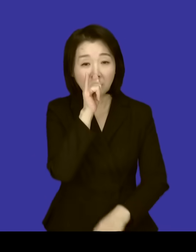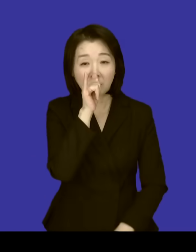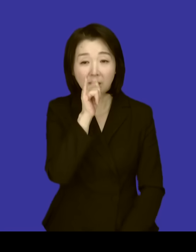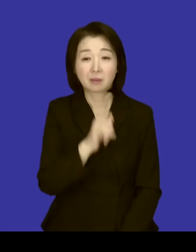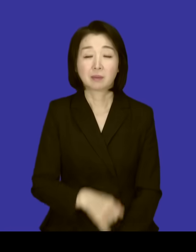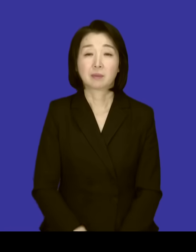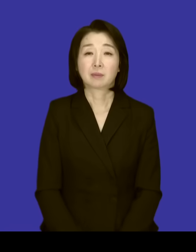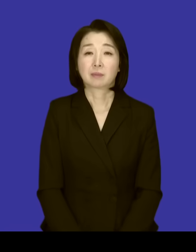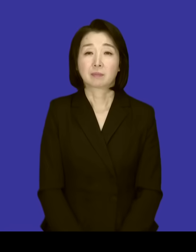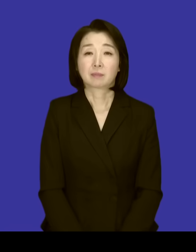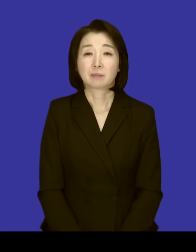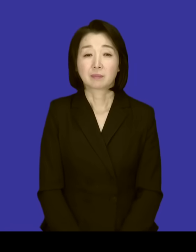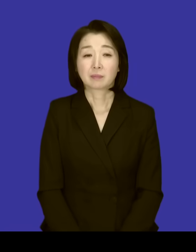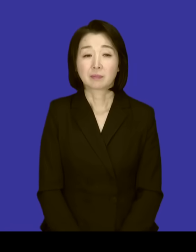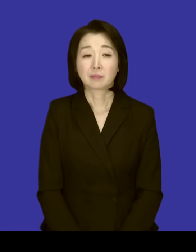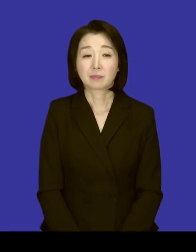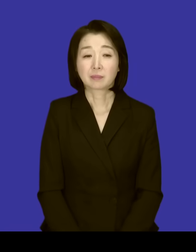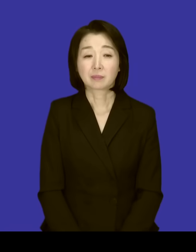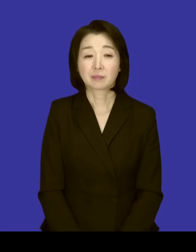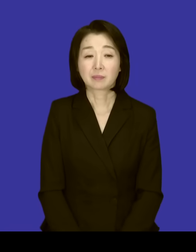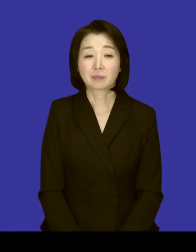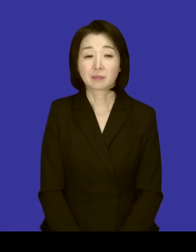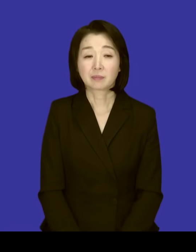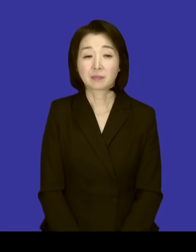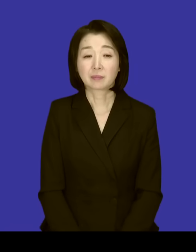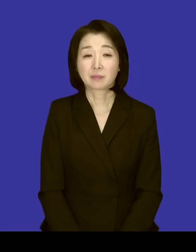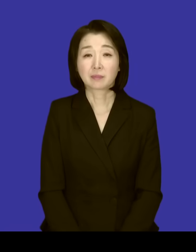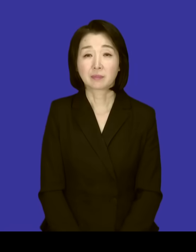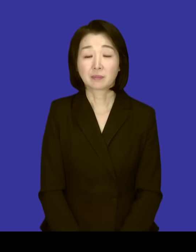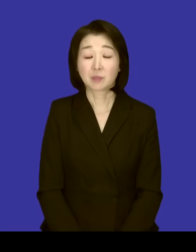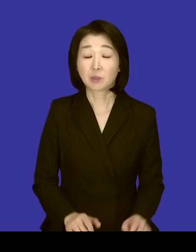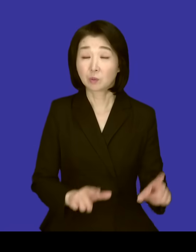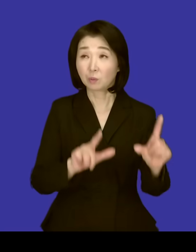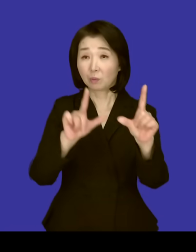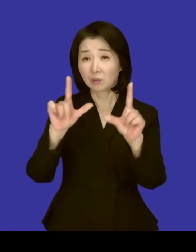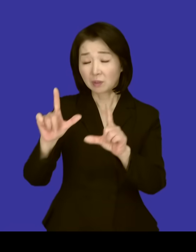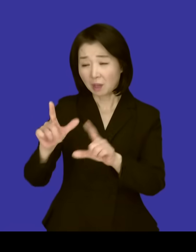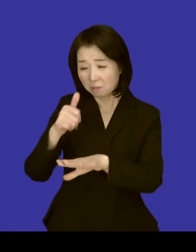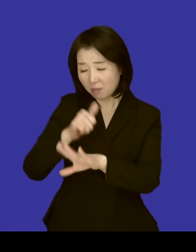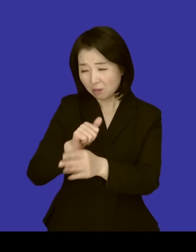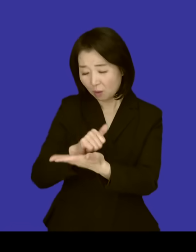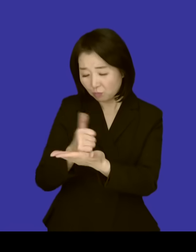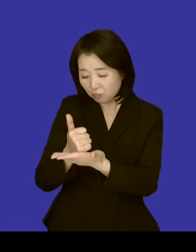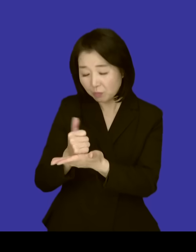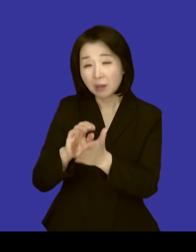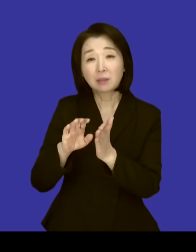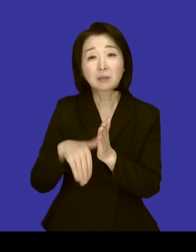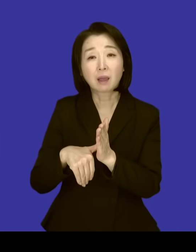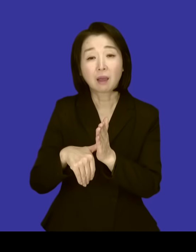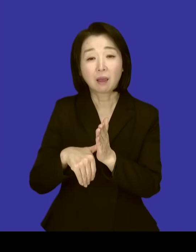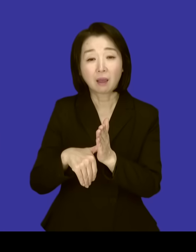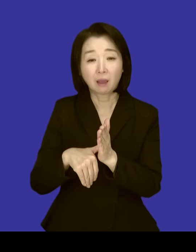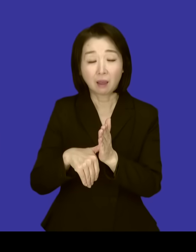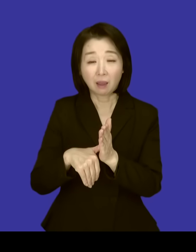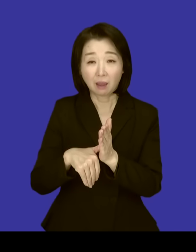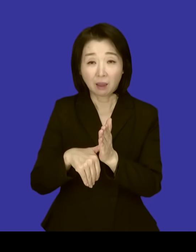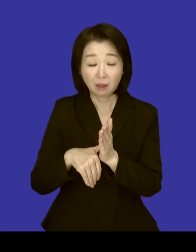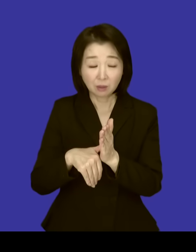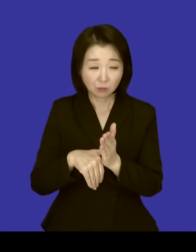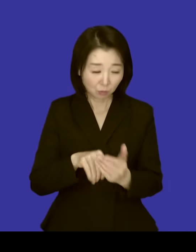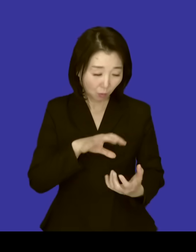뜻깊다고 생각이 들었습니다. 네. 그리고 한편으로는 삶의 끝에서 자신의